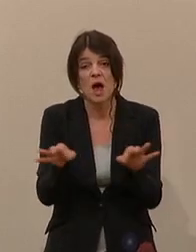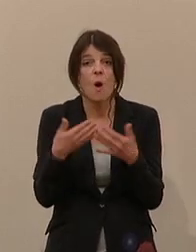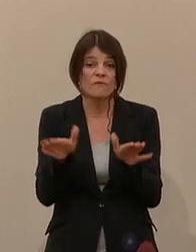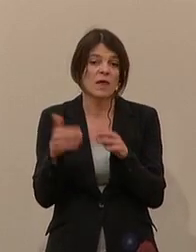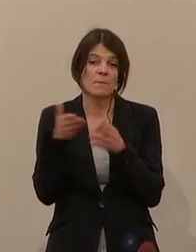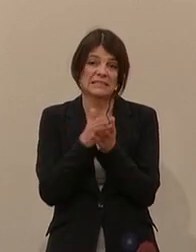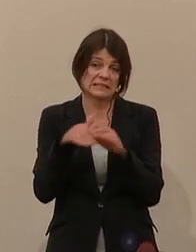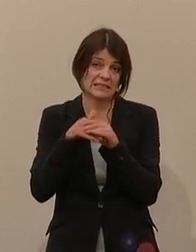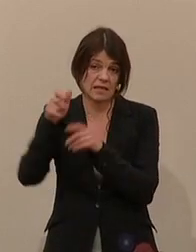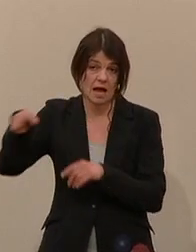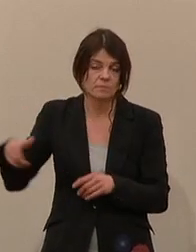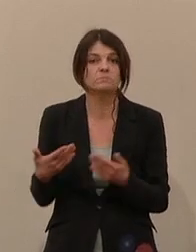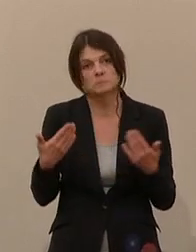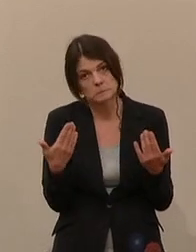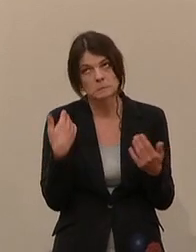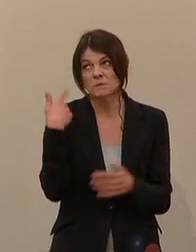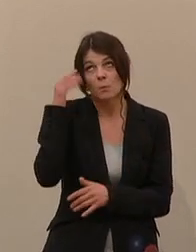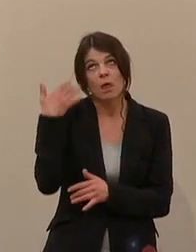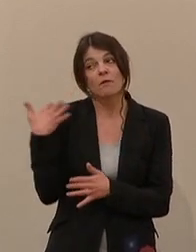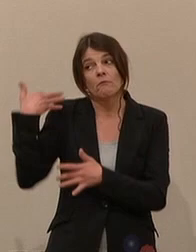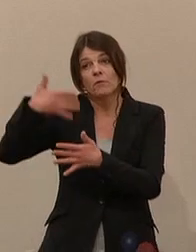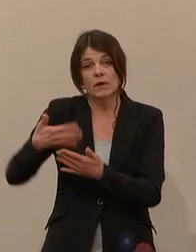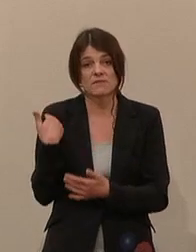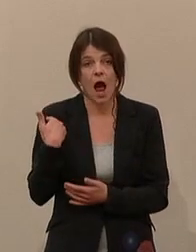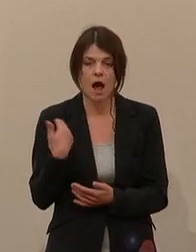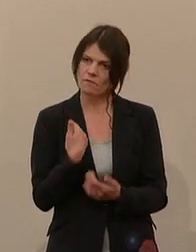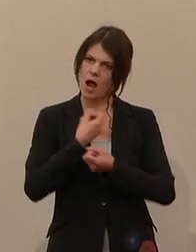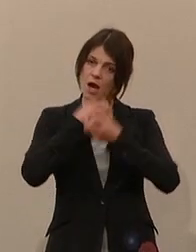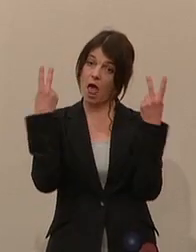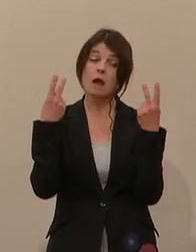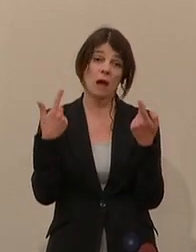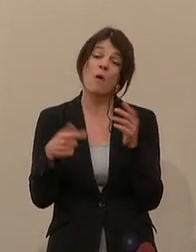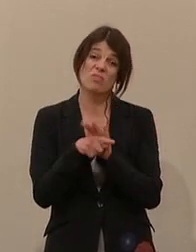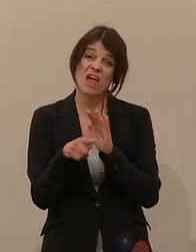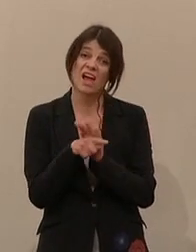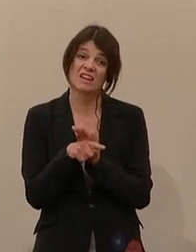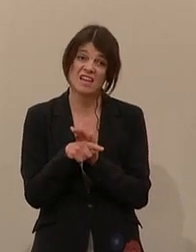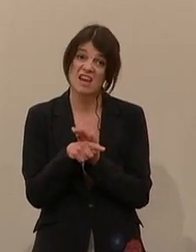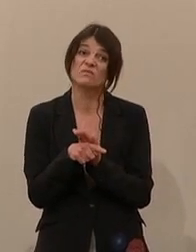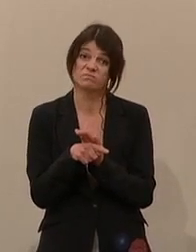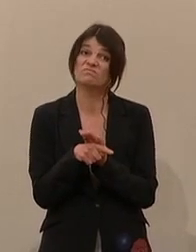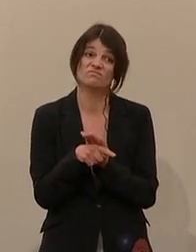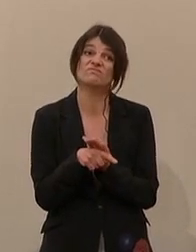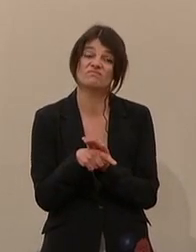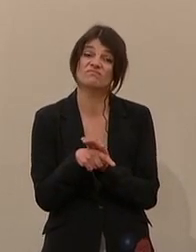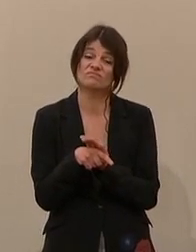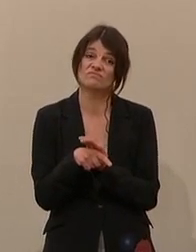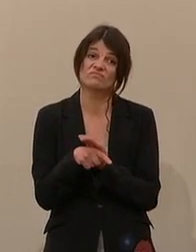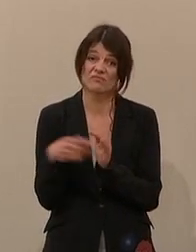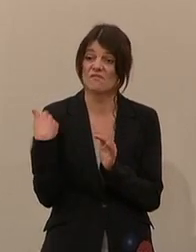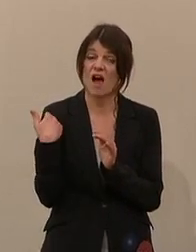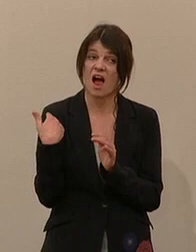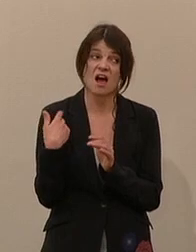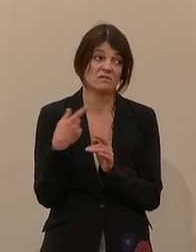Bediensteten, dann hat man hier eine klare, wenn auch negative Spur von der